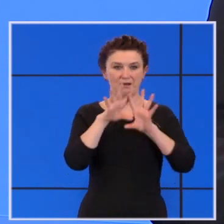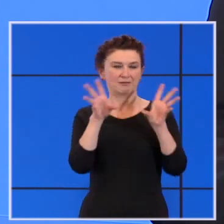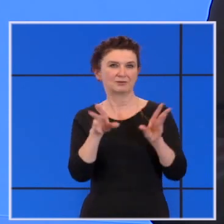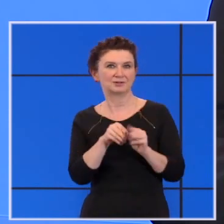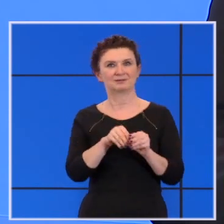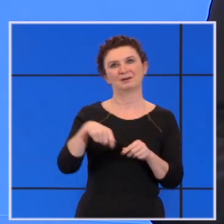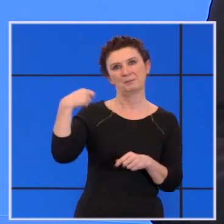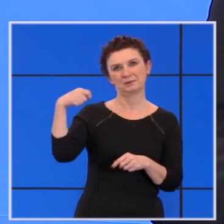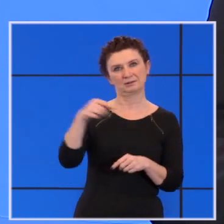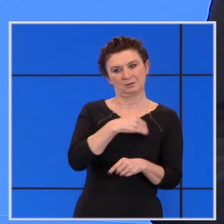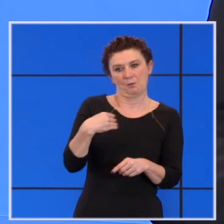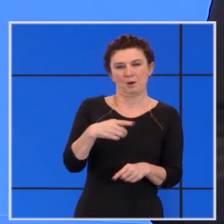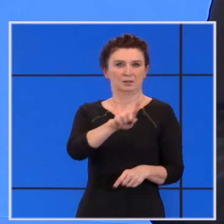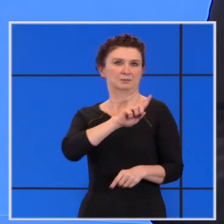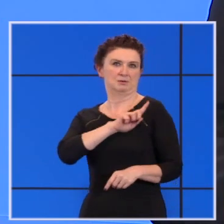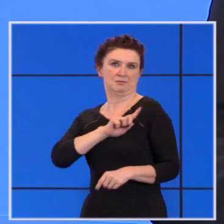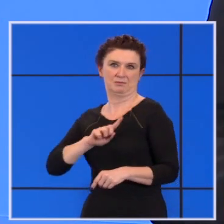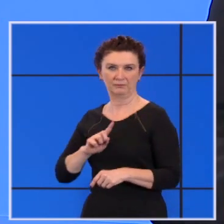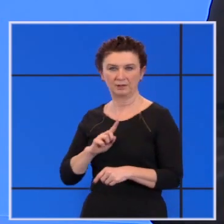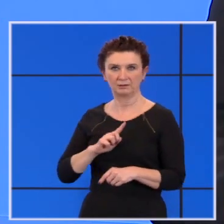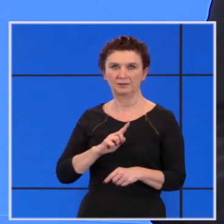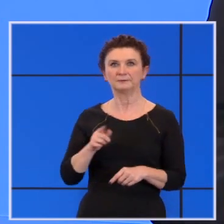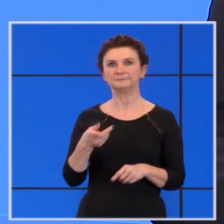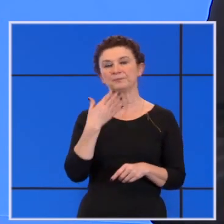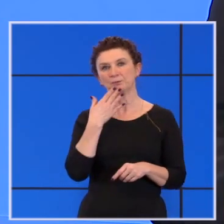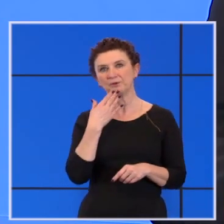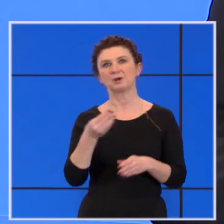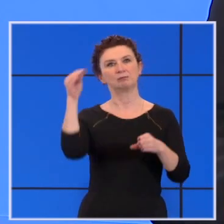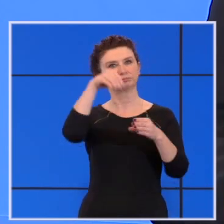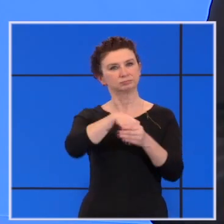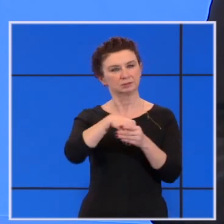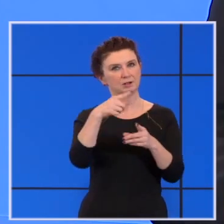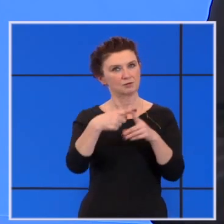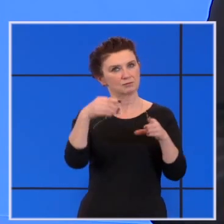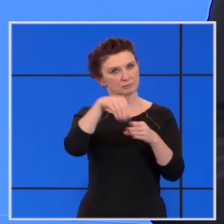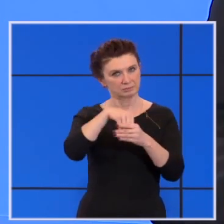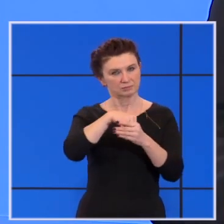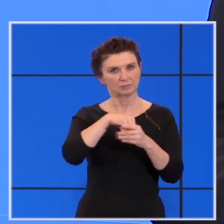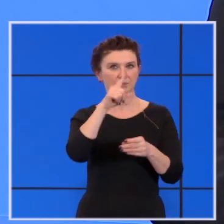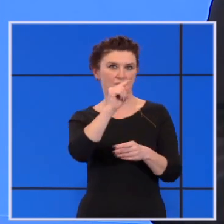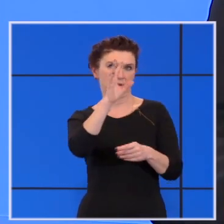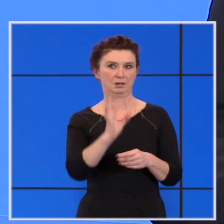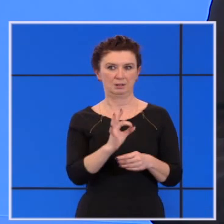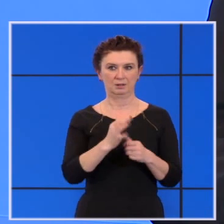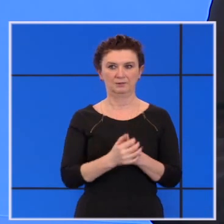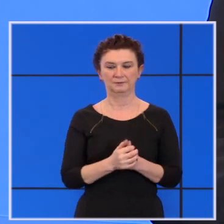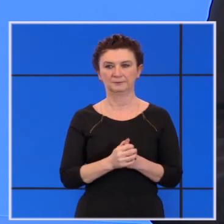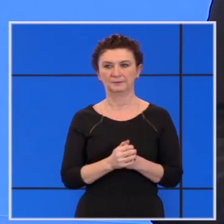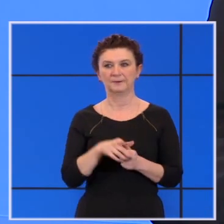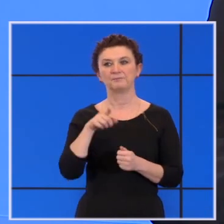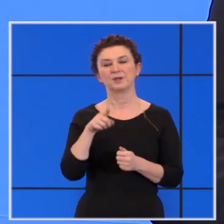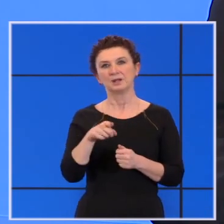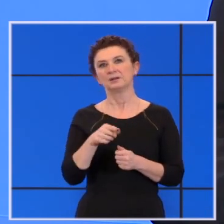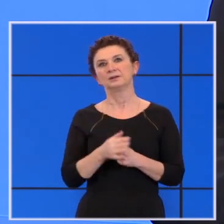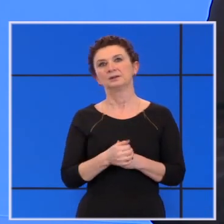prezydentów w Polsce. Mówimy to o członku Platformy Obywatelskiej i żądam od niego jako szefowa partii, aby zachował się z obowiązującymi w tej partii